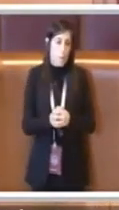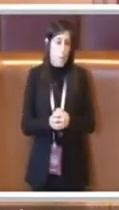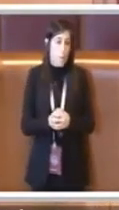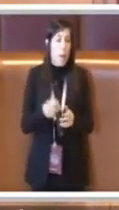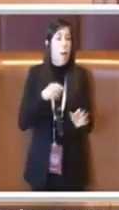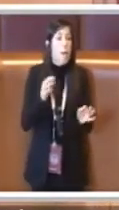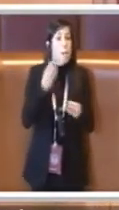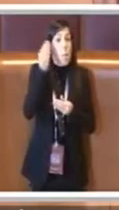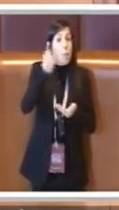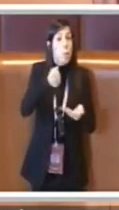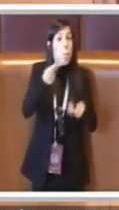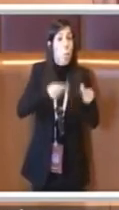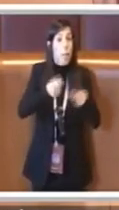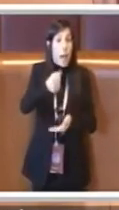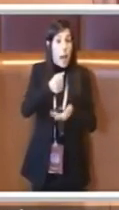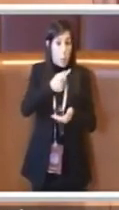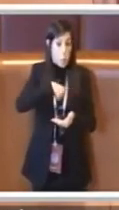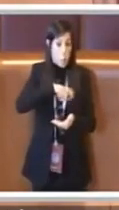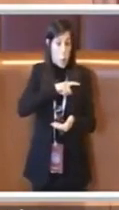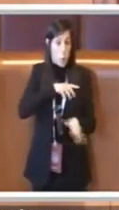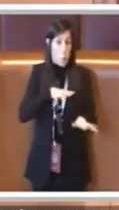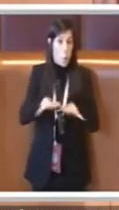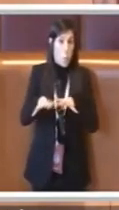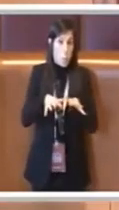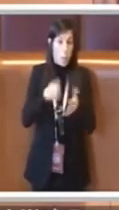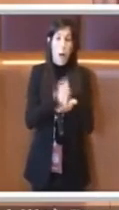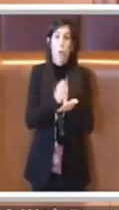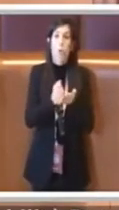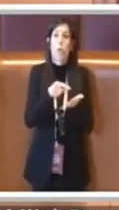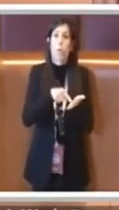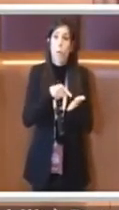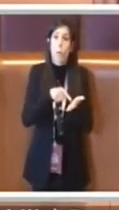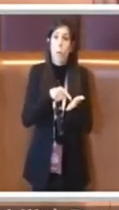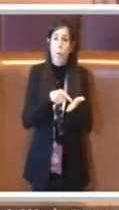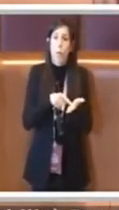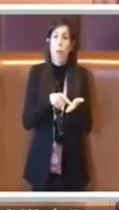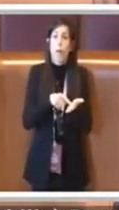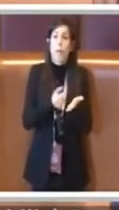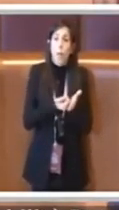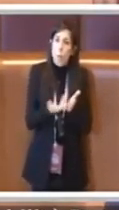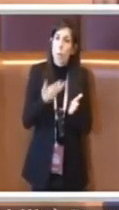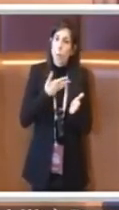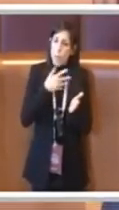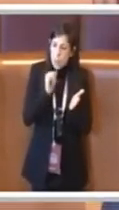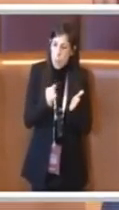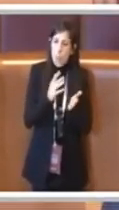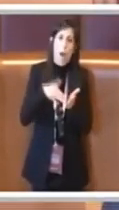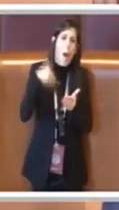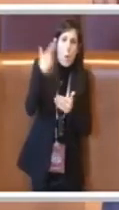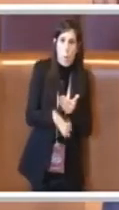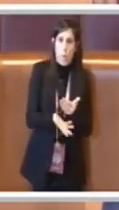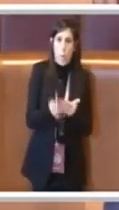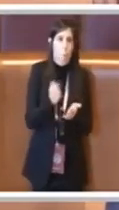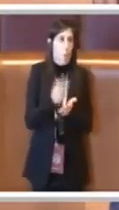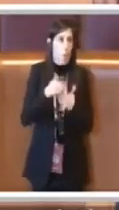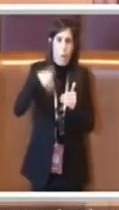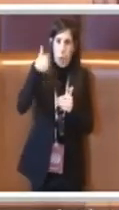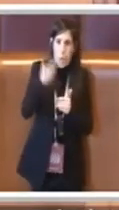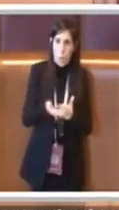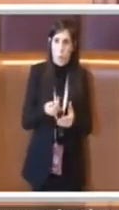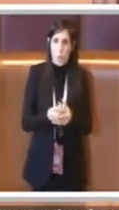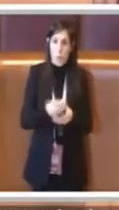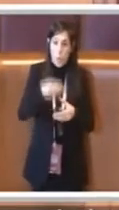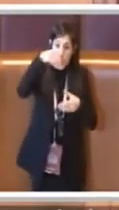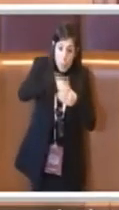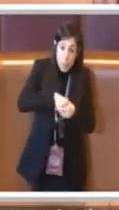nostro bilancio di mobilità, è un documento che va al di là dei numeri che sono espressi su quei pezzi di carta, ma